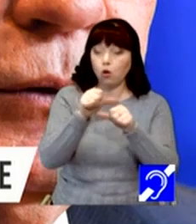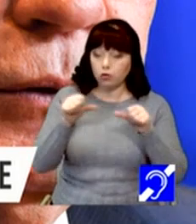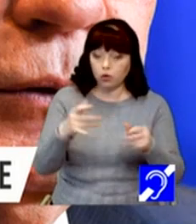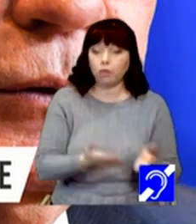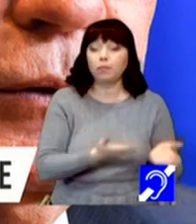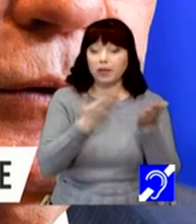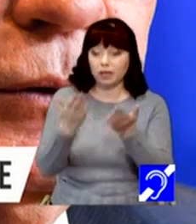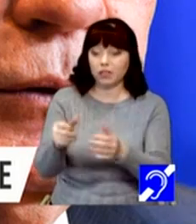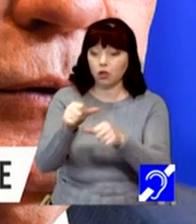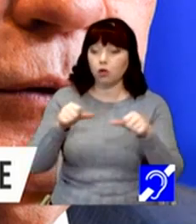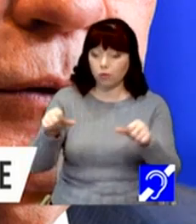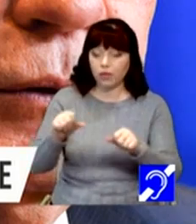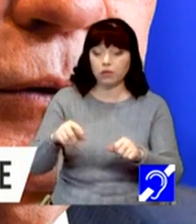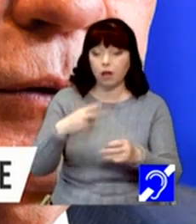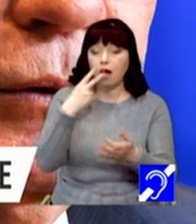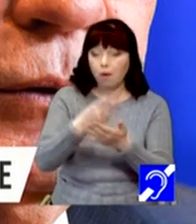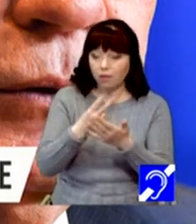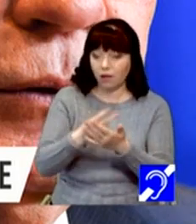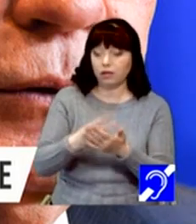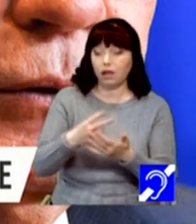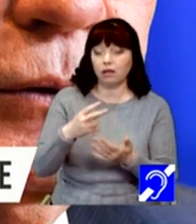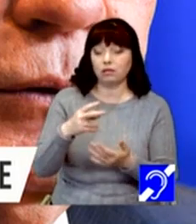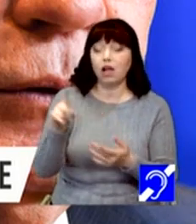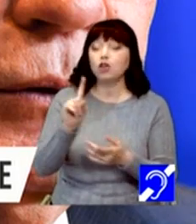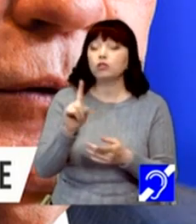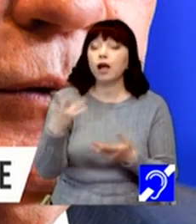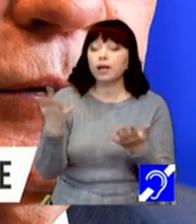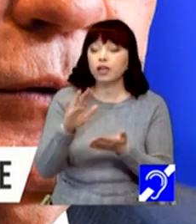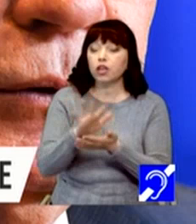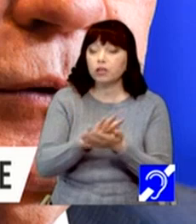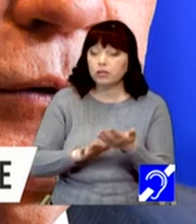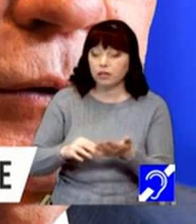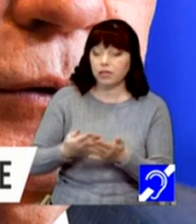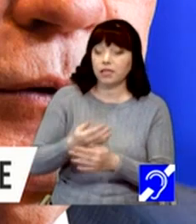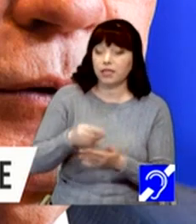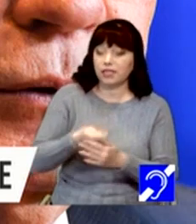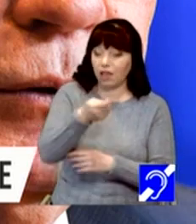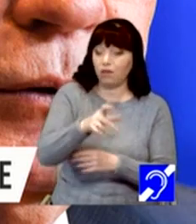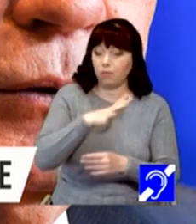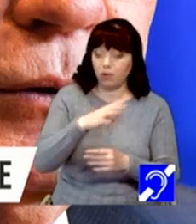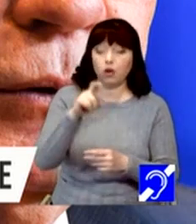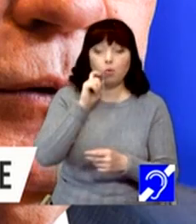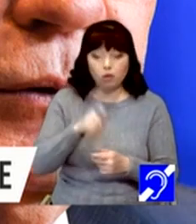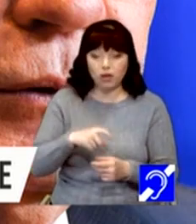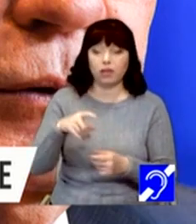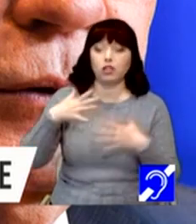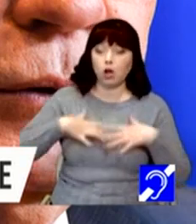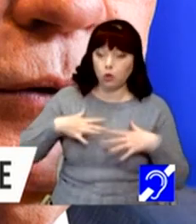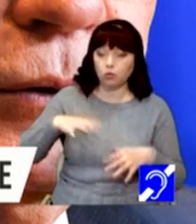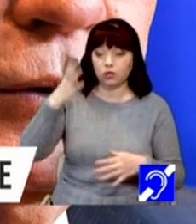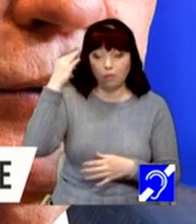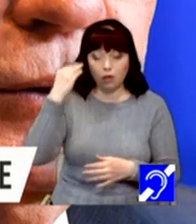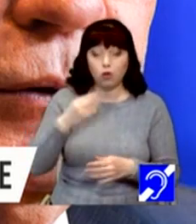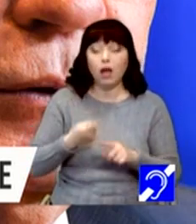invitat Comisia să își prezinte avizul cu privire la cererile de aderare înaintate de Ucraina Republica Moldova și Georgia